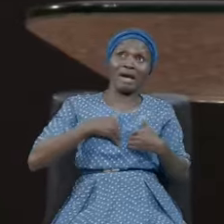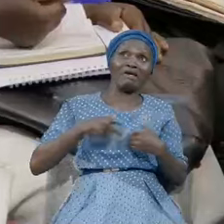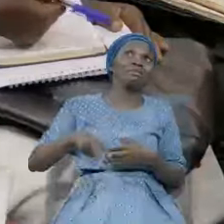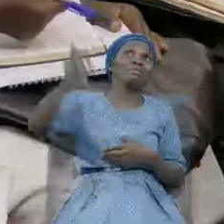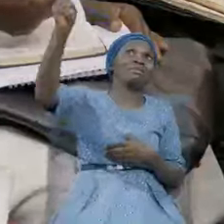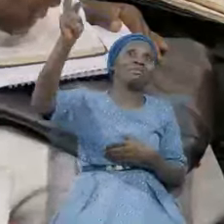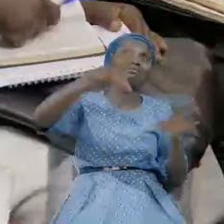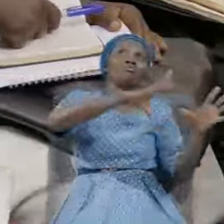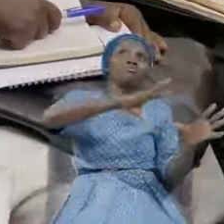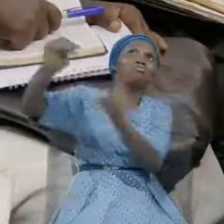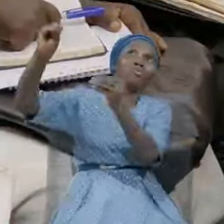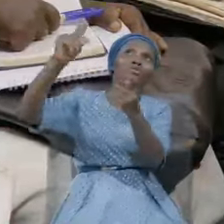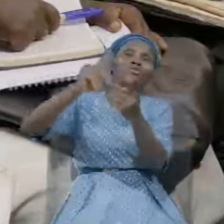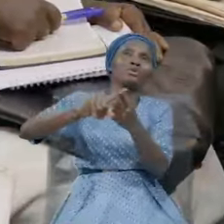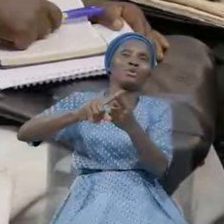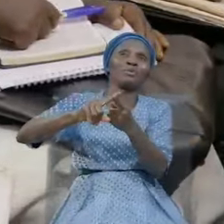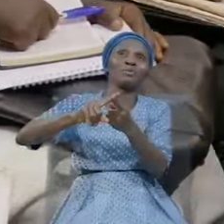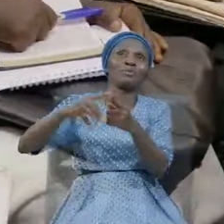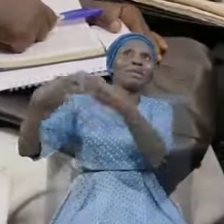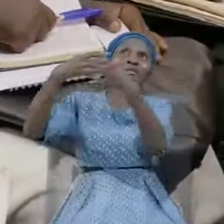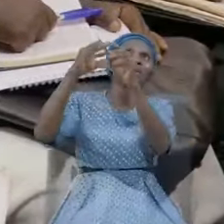à l'étranger.